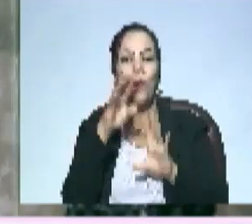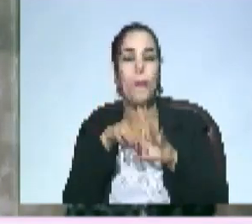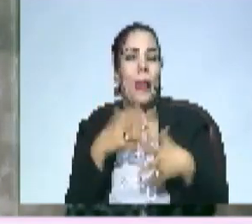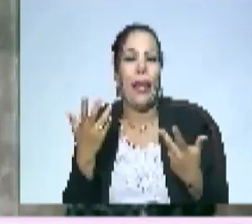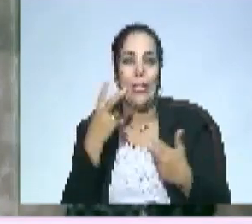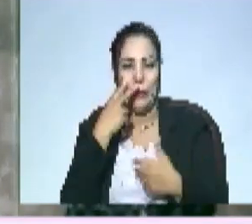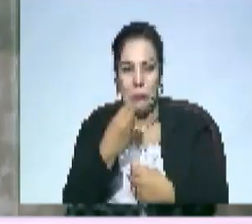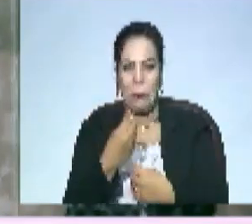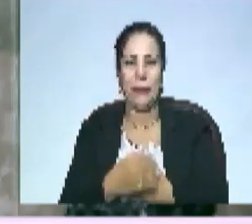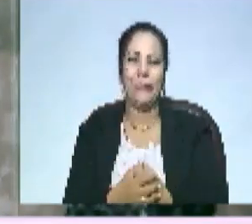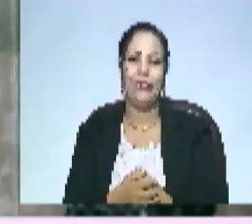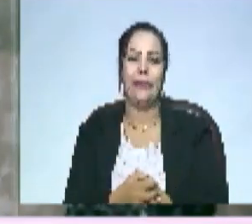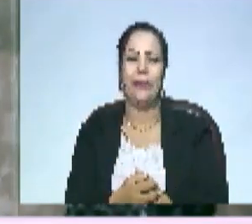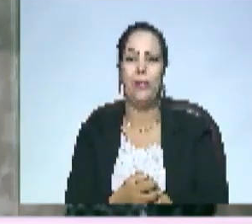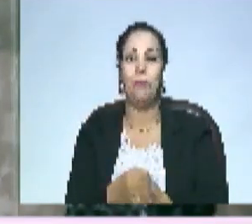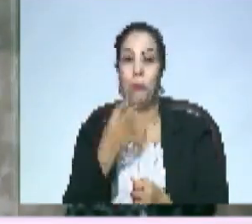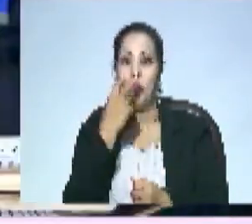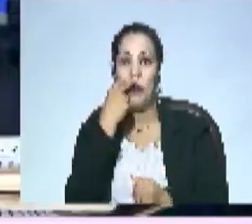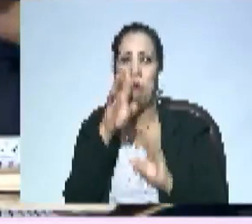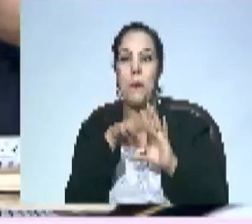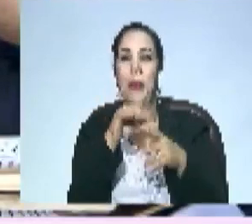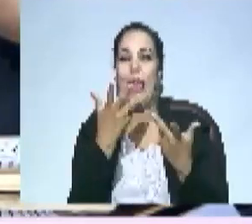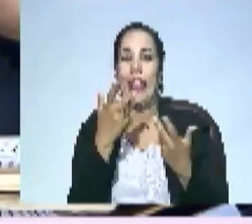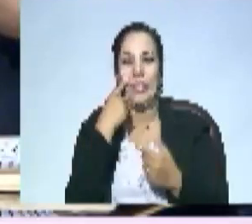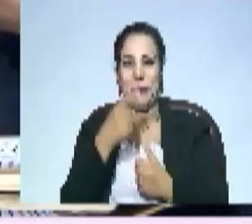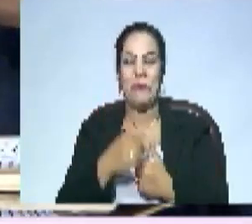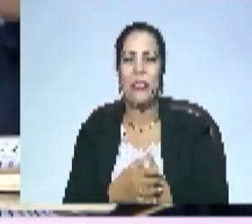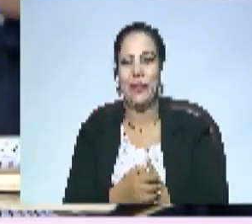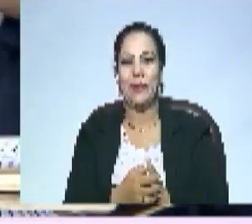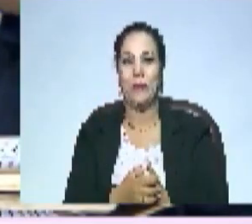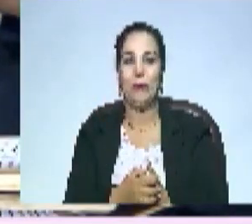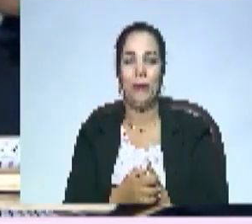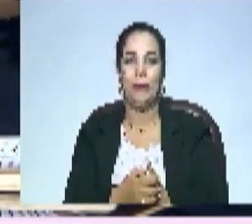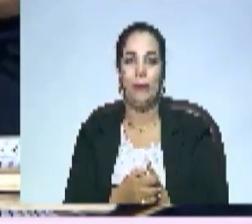هو هيعمل ايه هنشوف دلوقتي هو هيعمل ايه